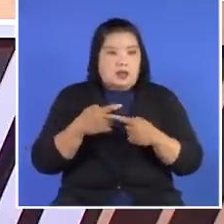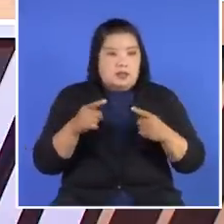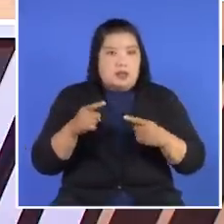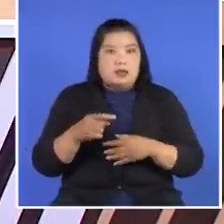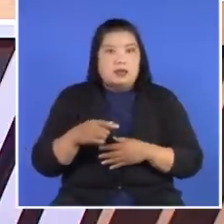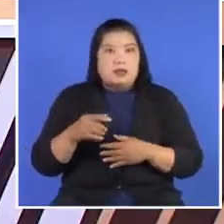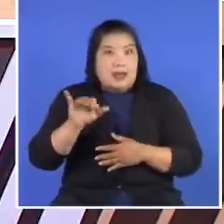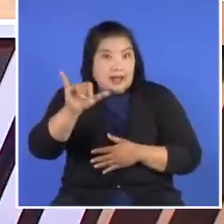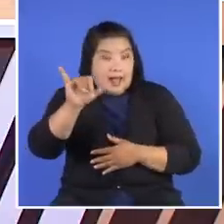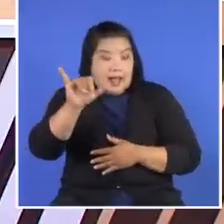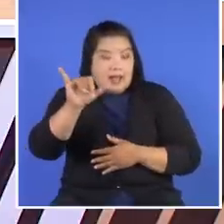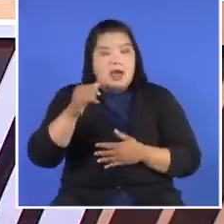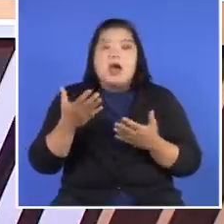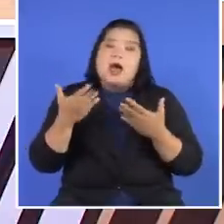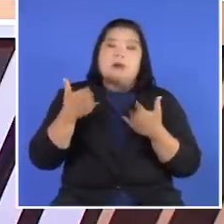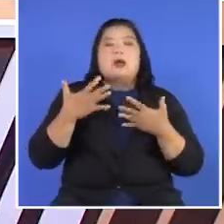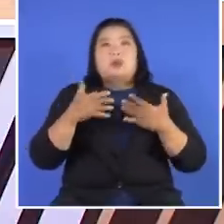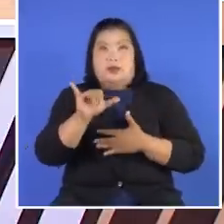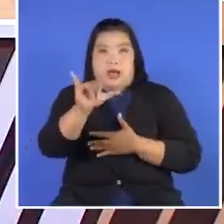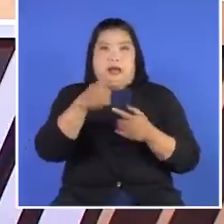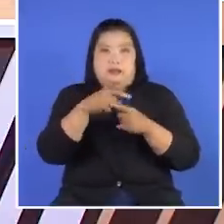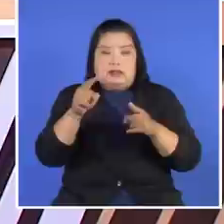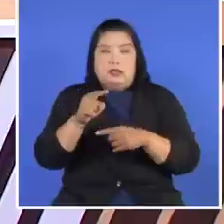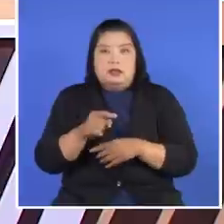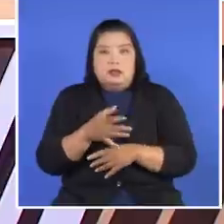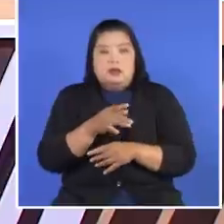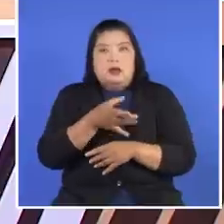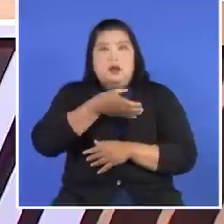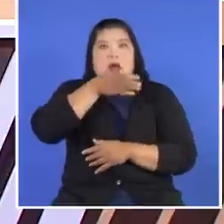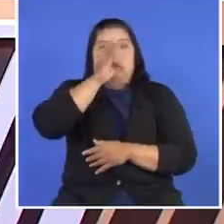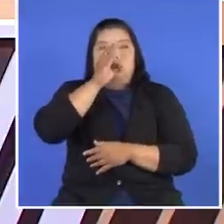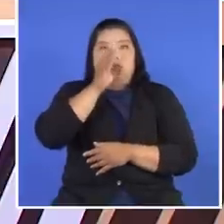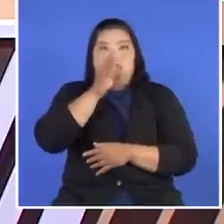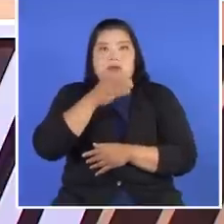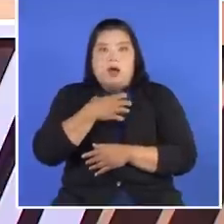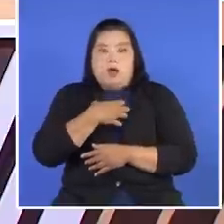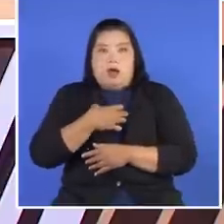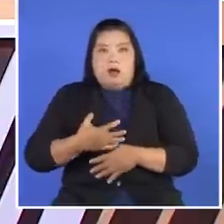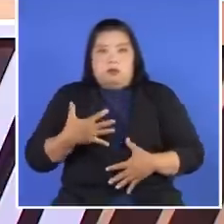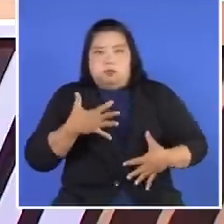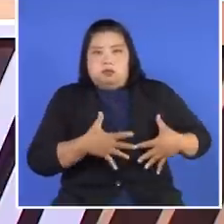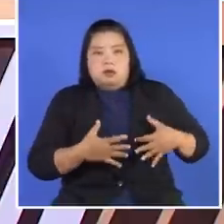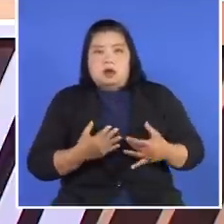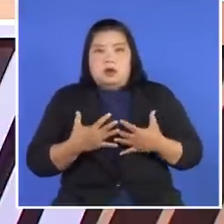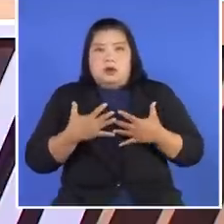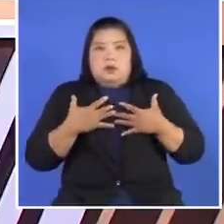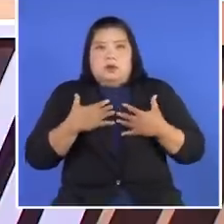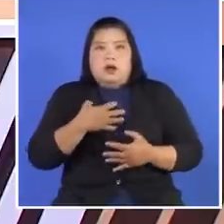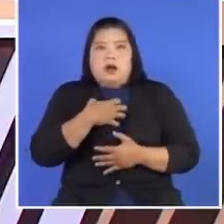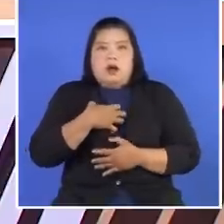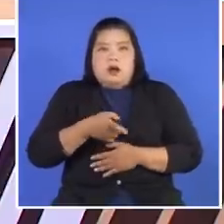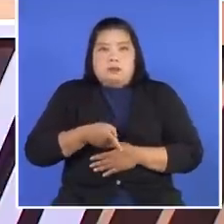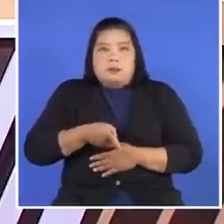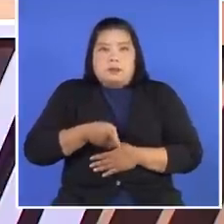เอาล่ะ ไปโดบยาก่อนอาบแล้วยามันก็เรียกอะไรยามันออกฤทธิ์หมดสติ